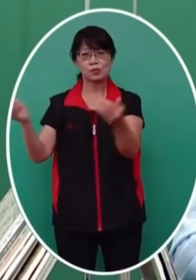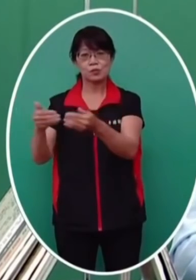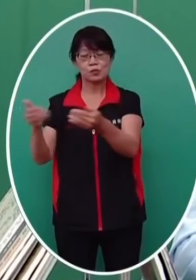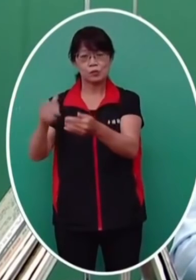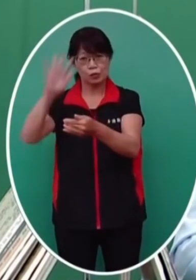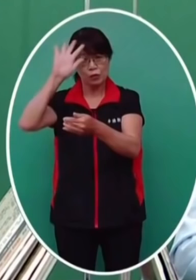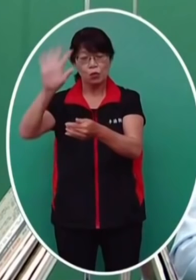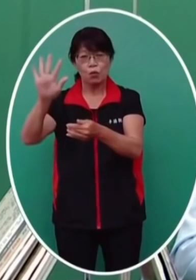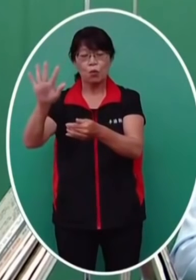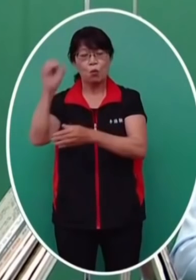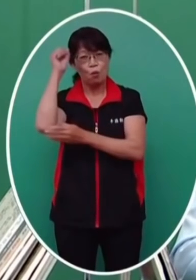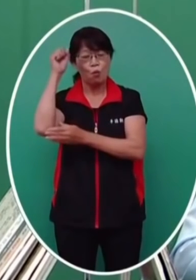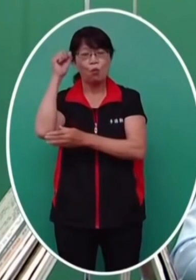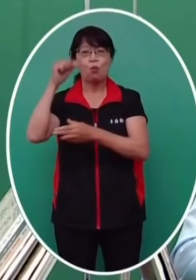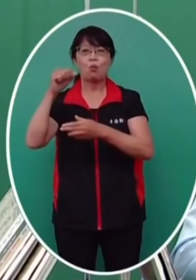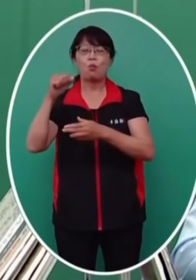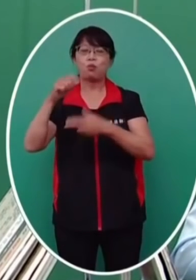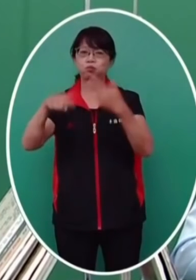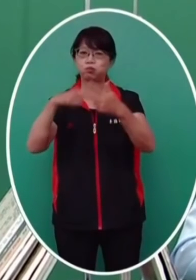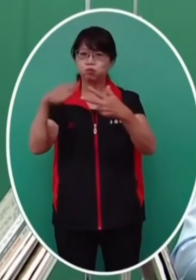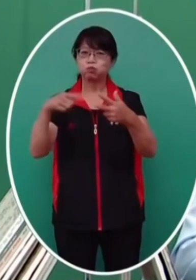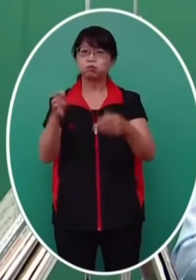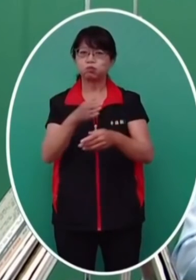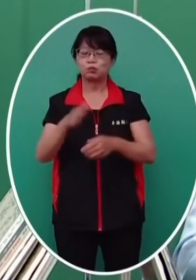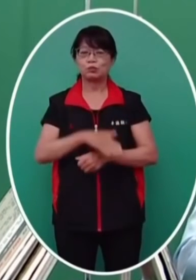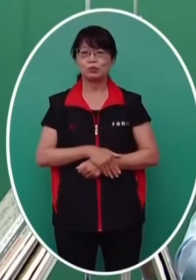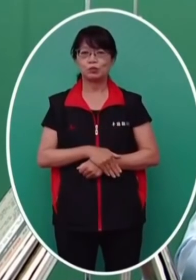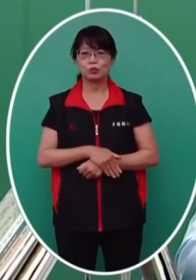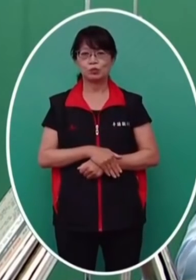病，住院约1周。出院后，在